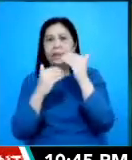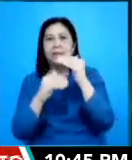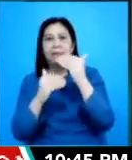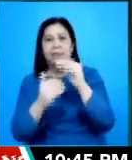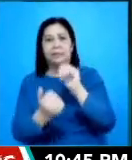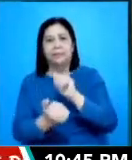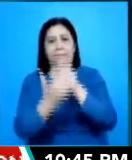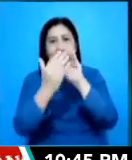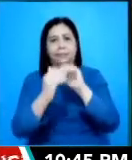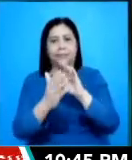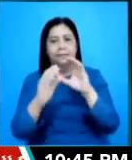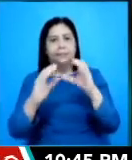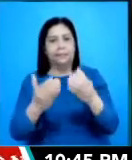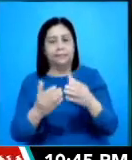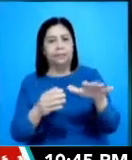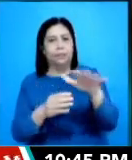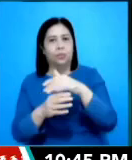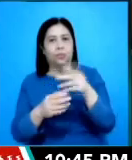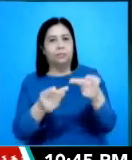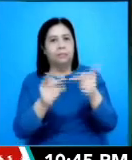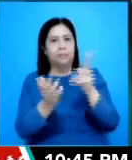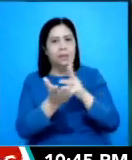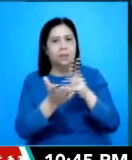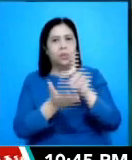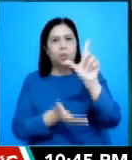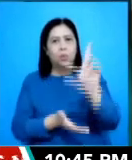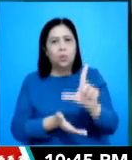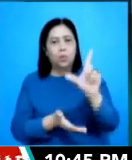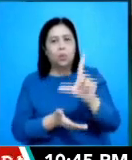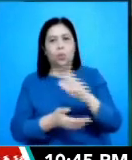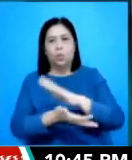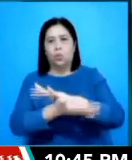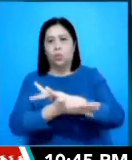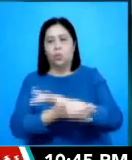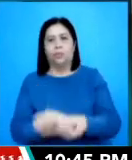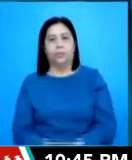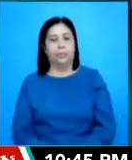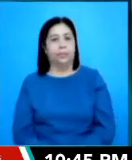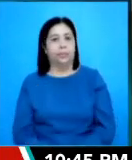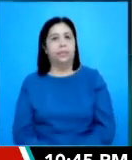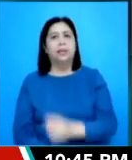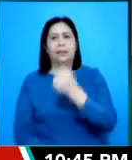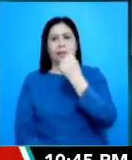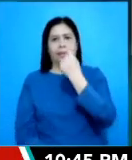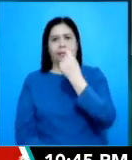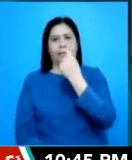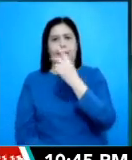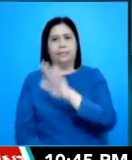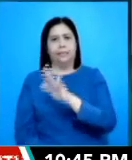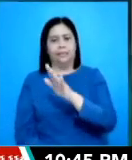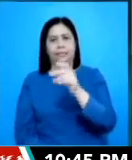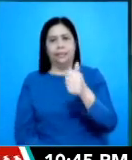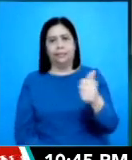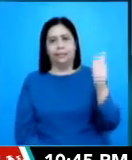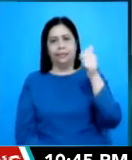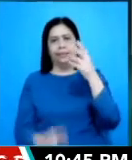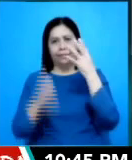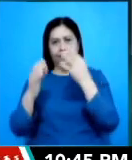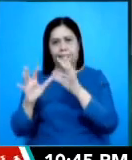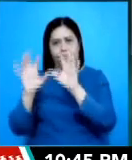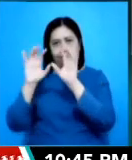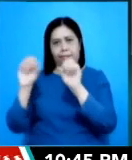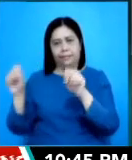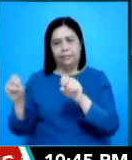classes sa mga lugar na mababa ang COVID cases. Nauunawaan naman daw ng kalihim ang desisyon ng Pangulo kaya